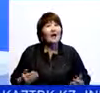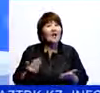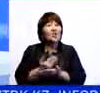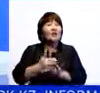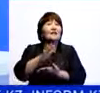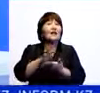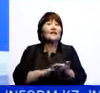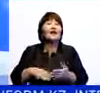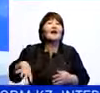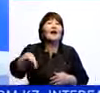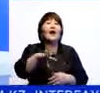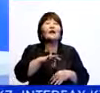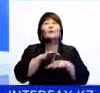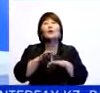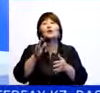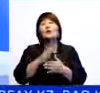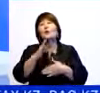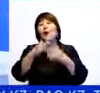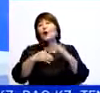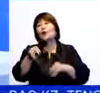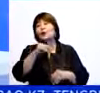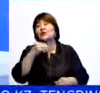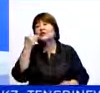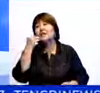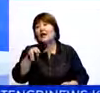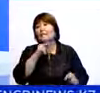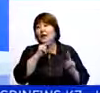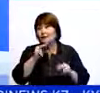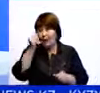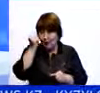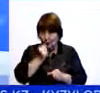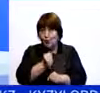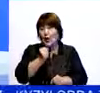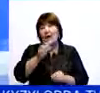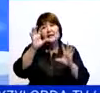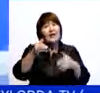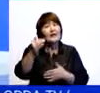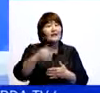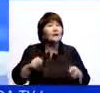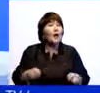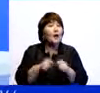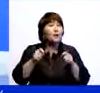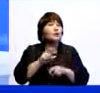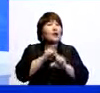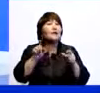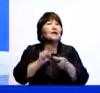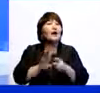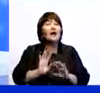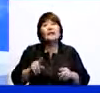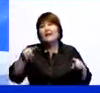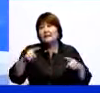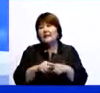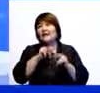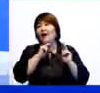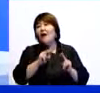Жаңалықтарымызды жалғастырамыз. Аймақта жүргізіліп жатқан құрылыс жұмыстарының сапасына бақылау күшейтілуде. Заңнама талаптарын бұзған мекемеге ғана емес,